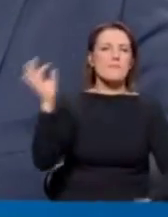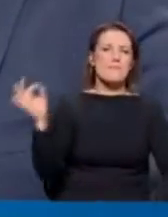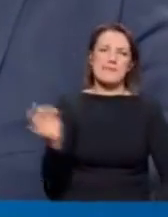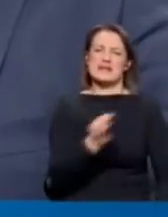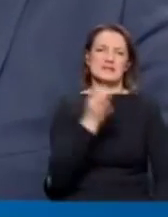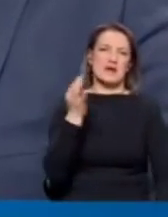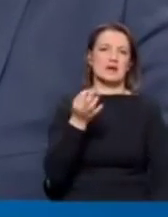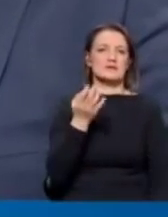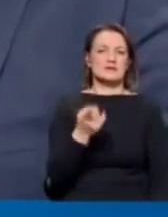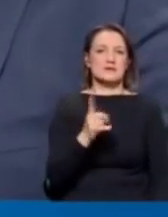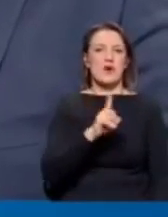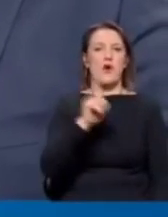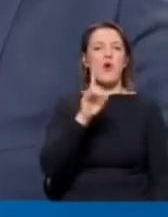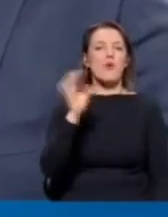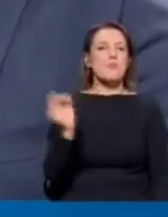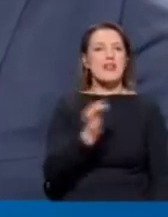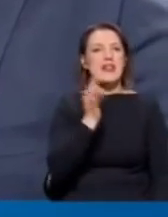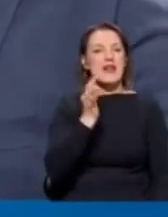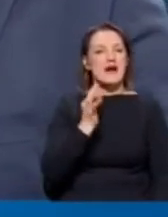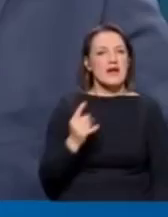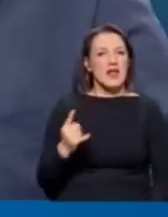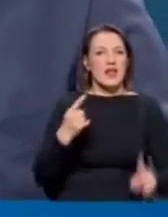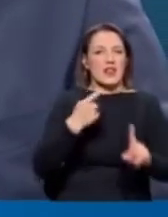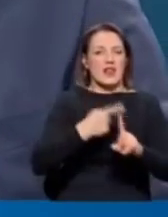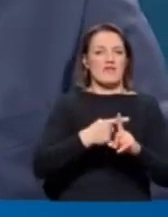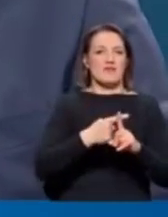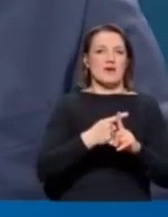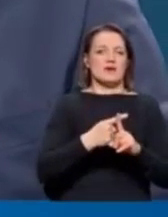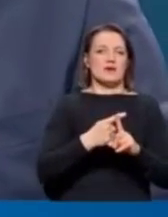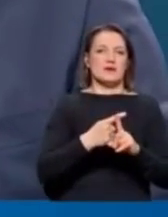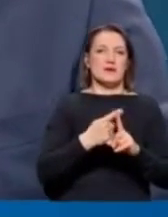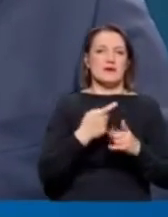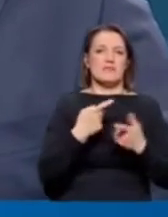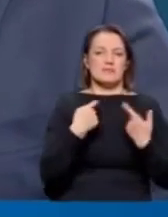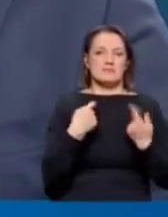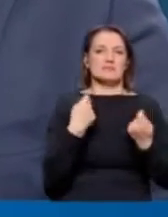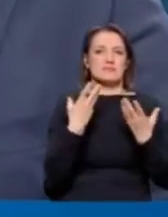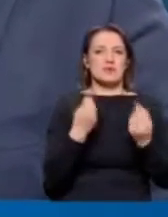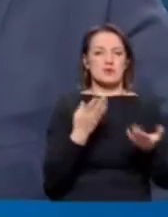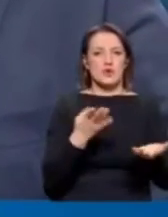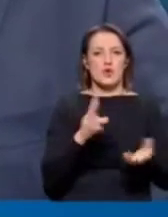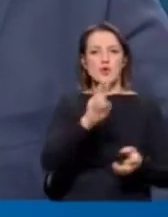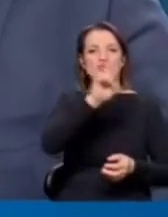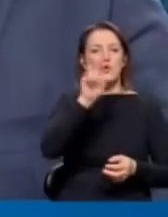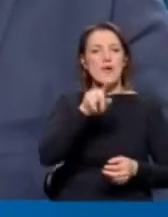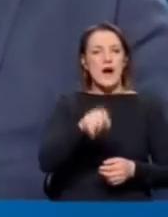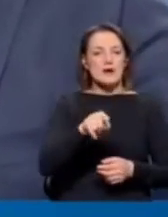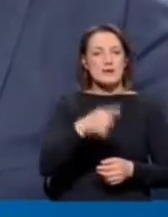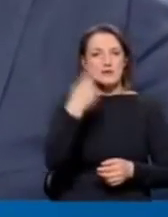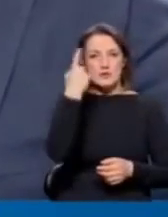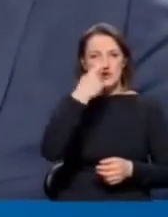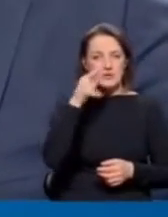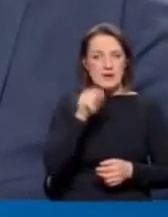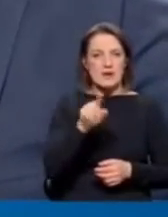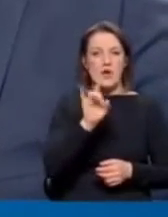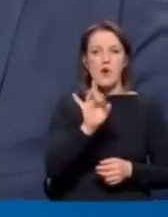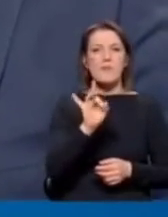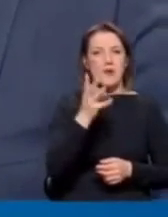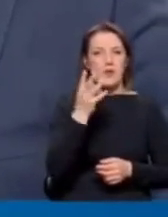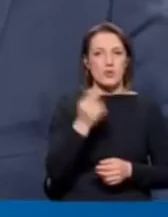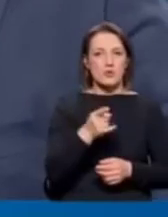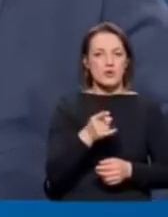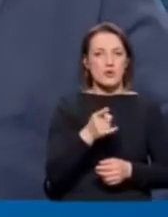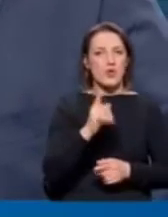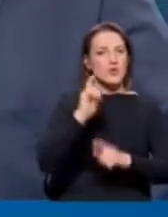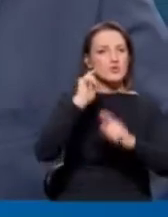yani üstüne 10 milyar lira Ekstradan bir maliyet getirdi dolar bu krizler nedeniyle 15'e geldiğinde